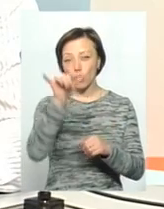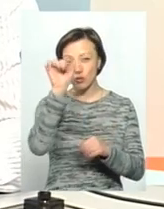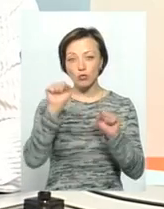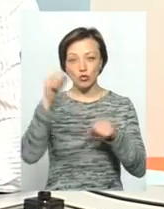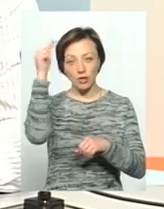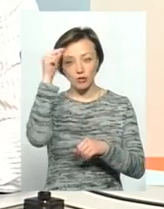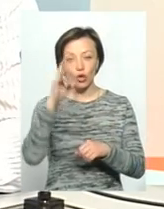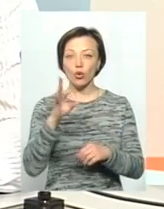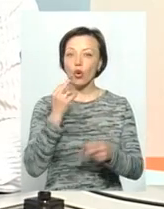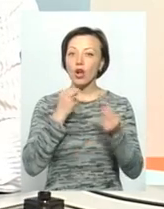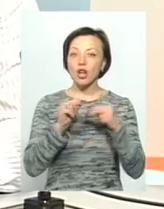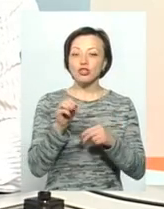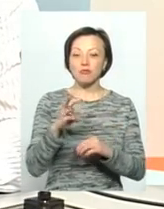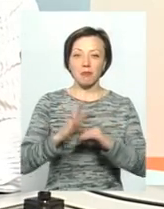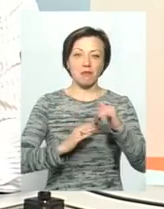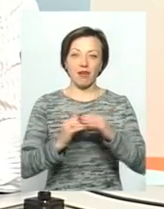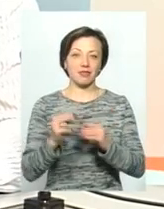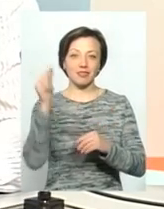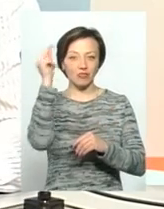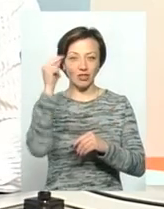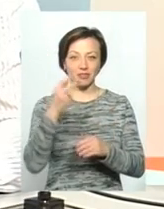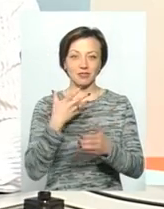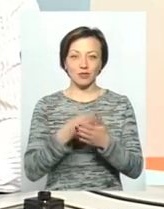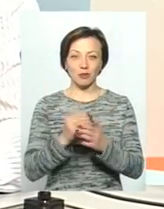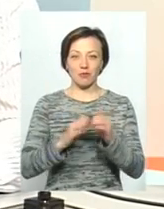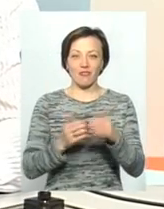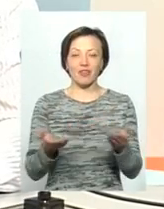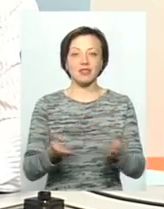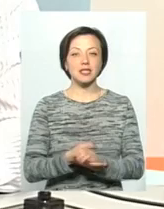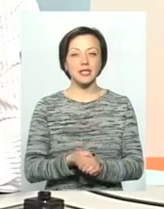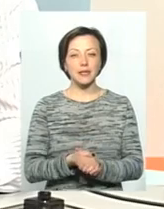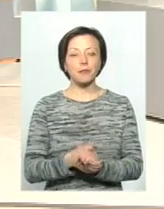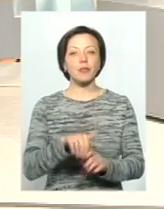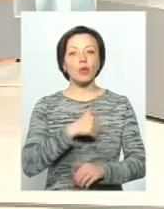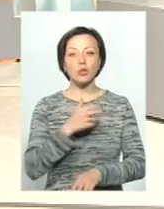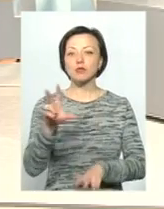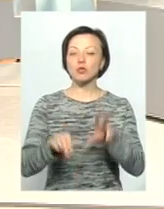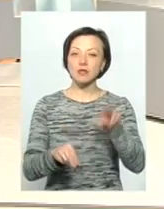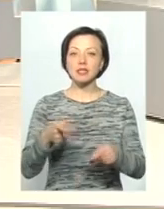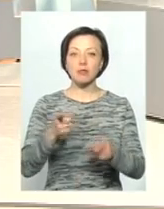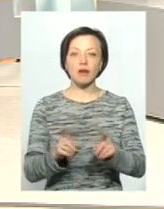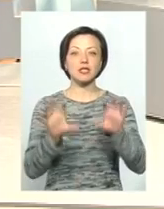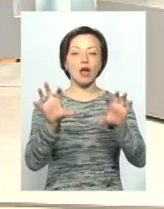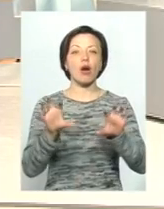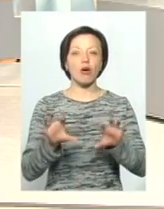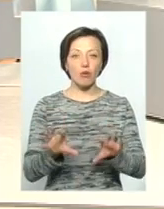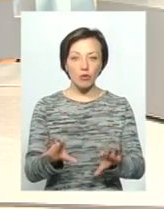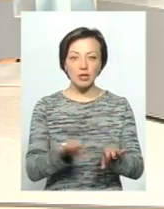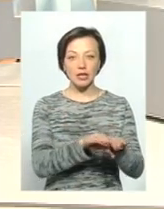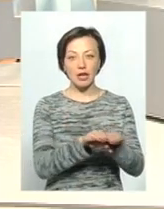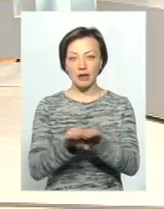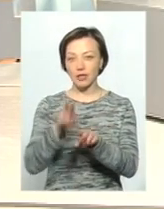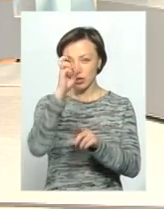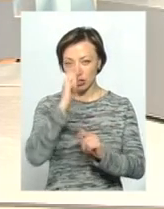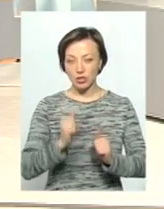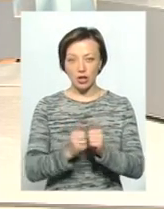навчитися. Ну, краще, ніж на практиці вони навчаться свої професії. Ну, хочеться сподіватися, що справді законодавець на рівні